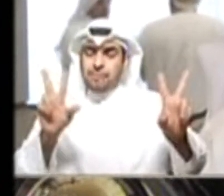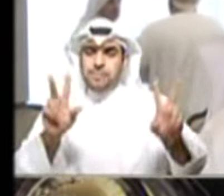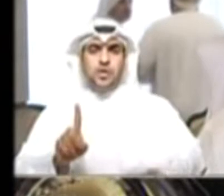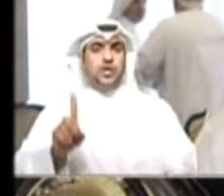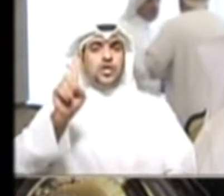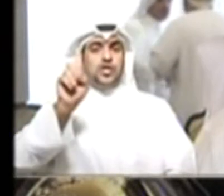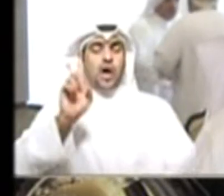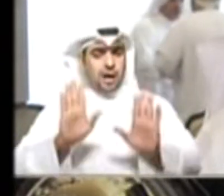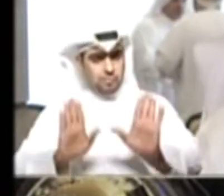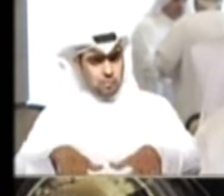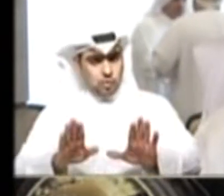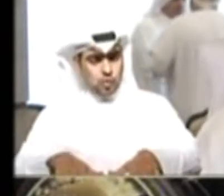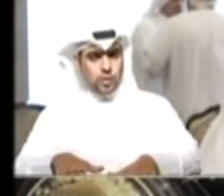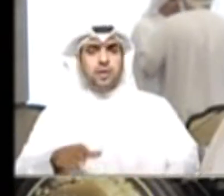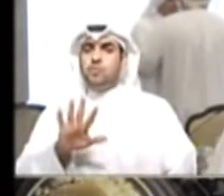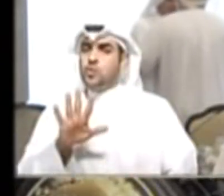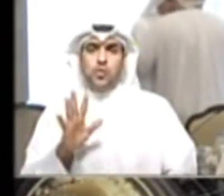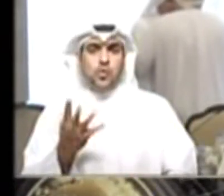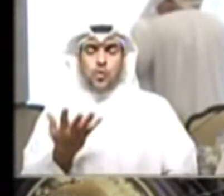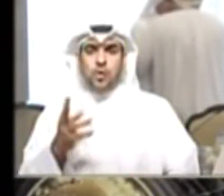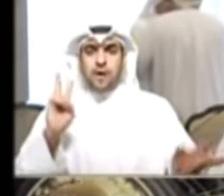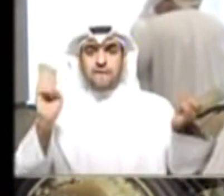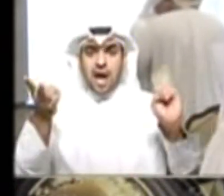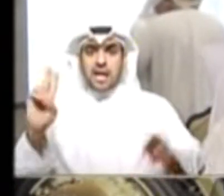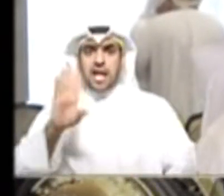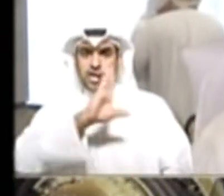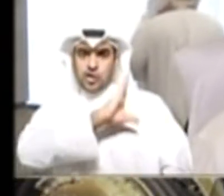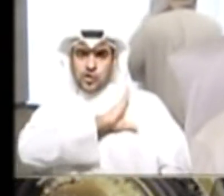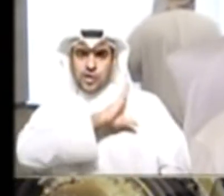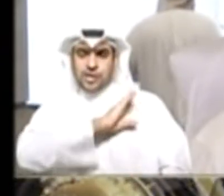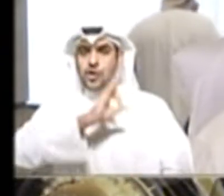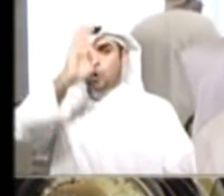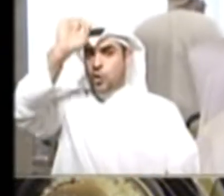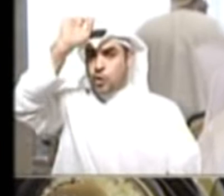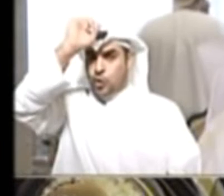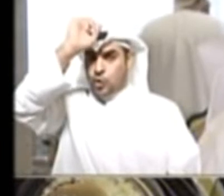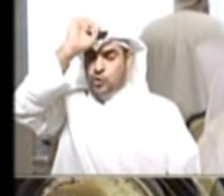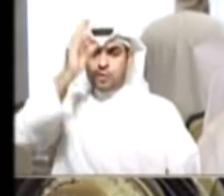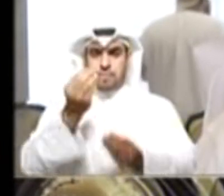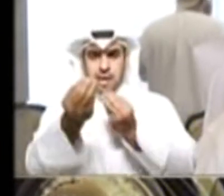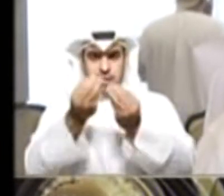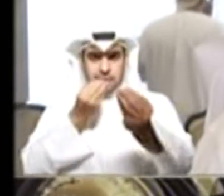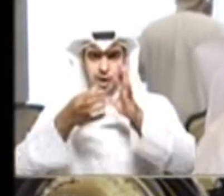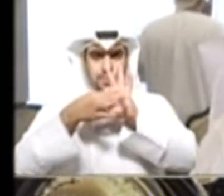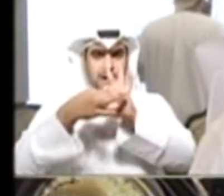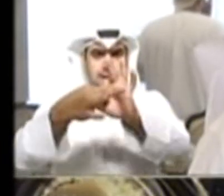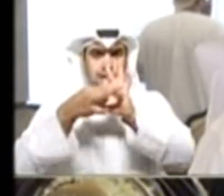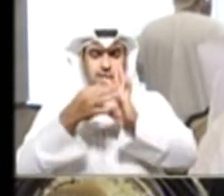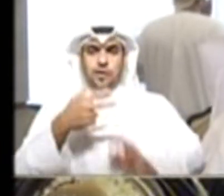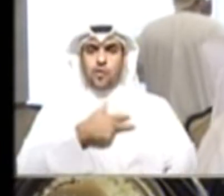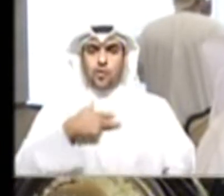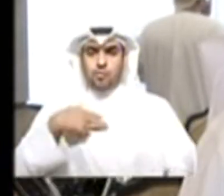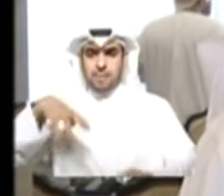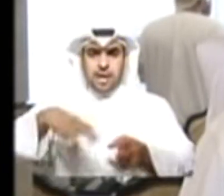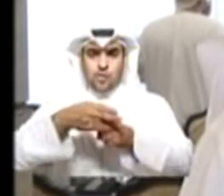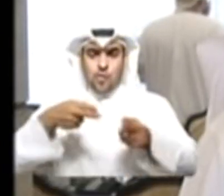هناك فعاليات في الجانب العسكري والجانب الأمني، سيتم تنسيقها ما بين الطرفين لإخراجها